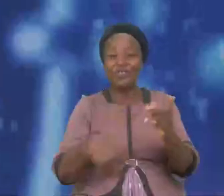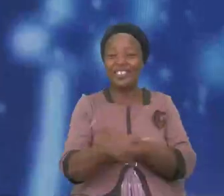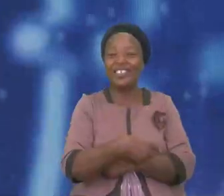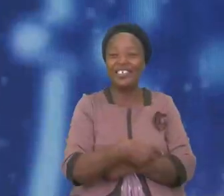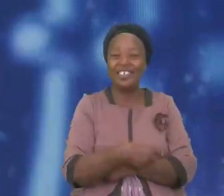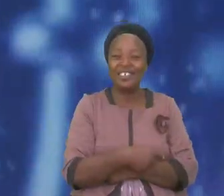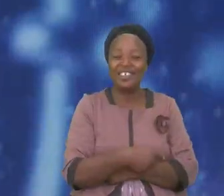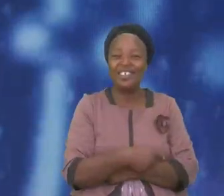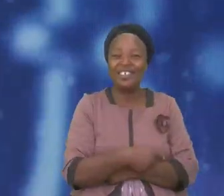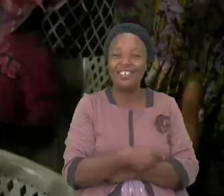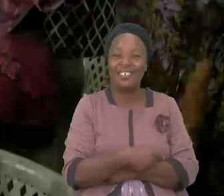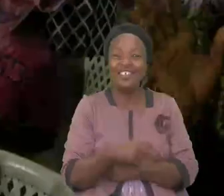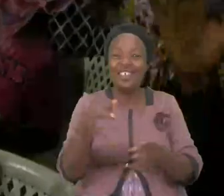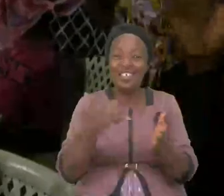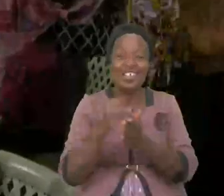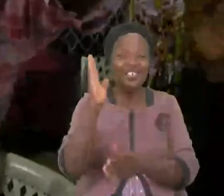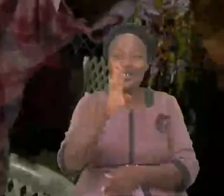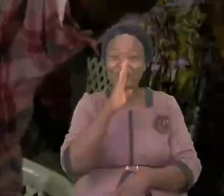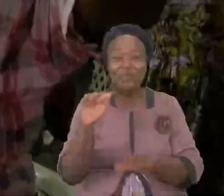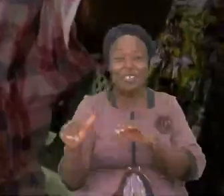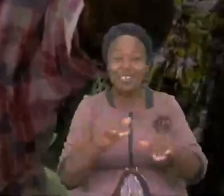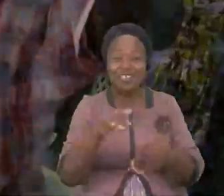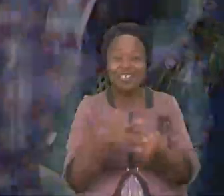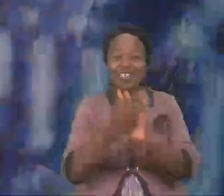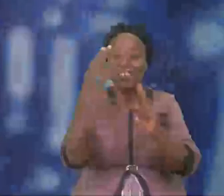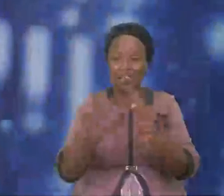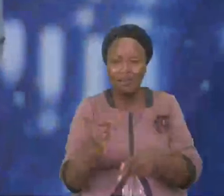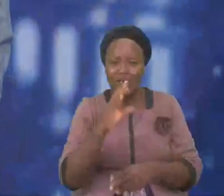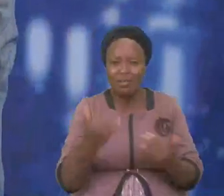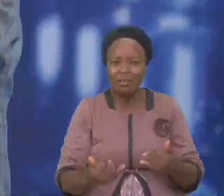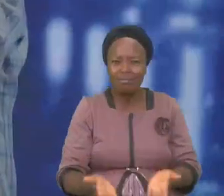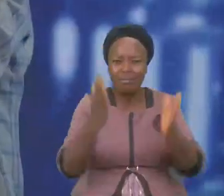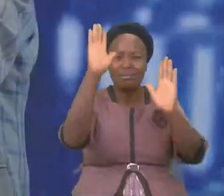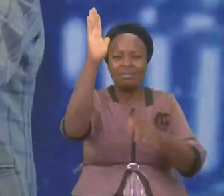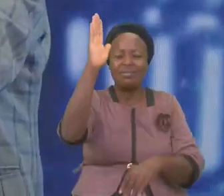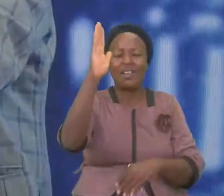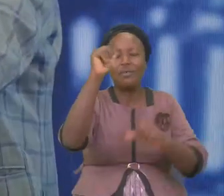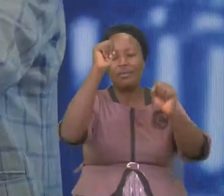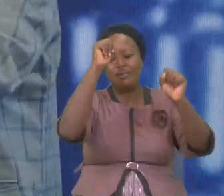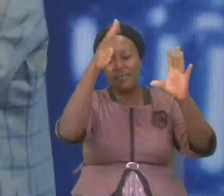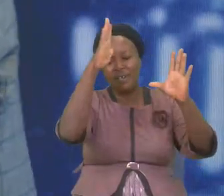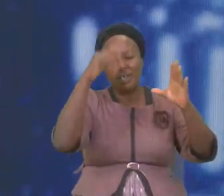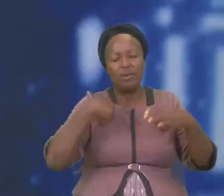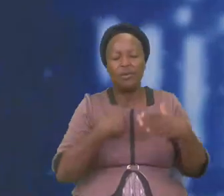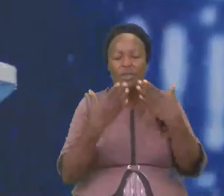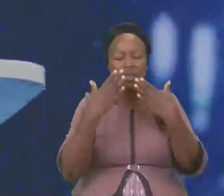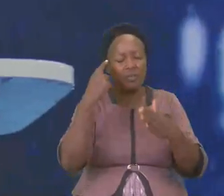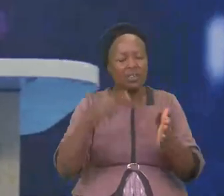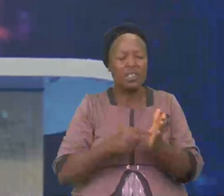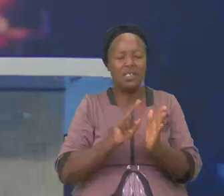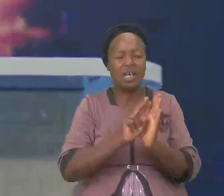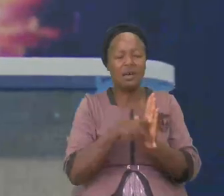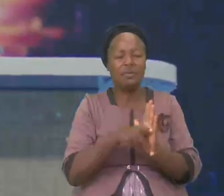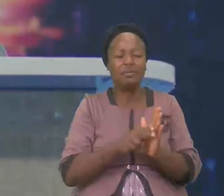jour, ce sera fait. Où es-tu? Paix. Nous te remercions